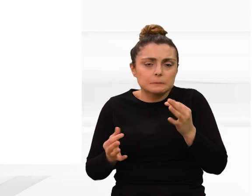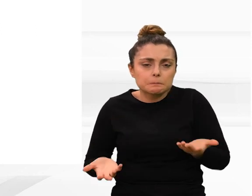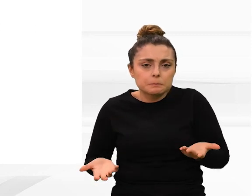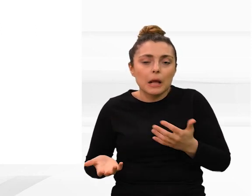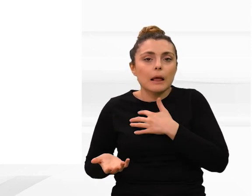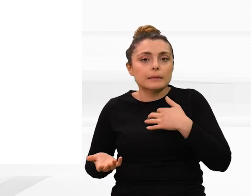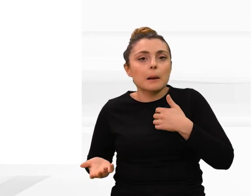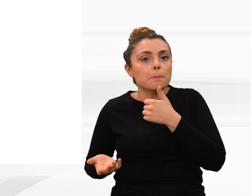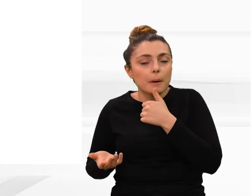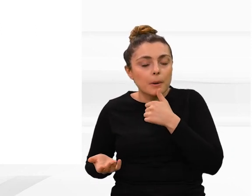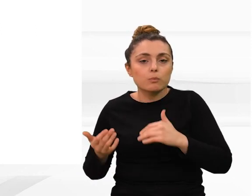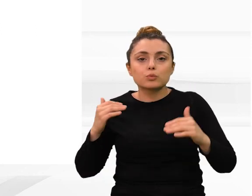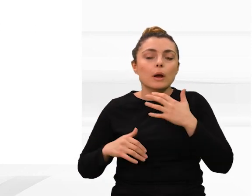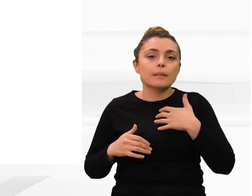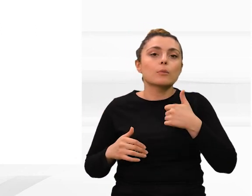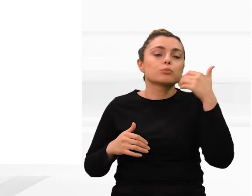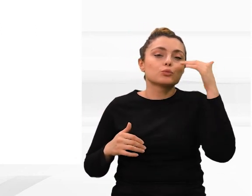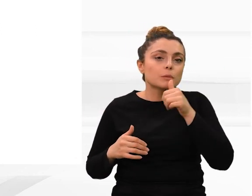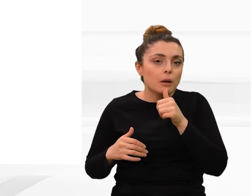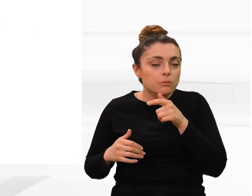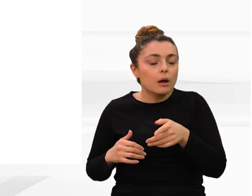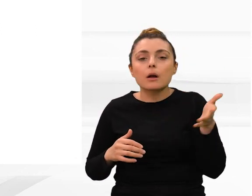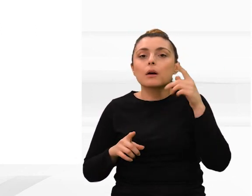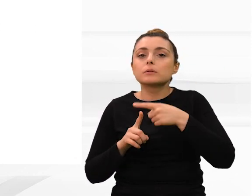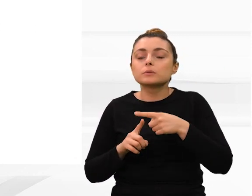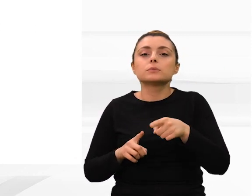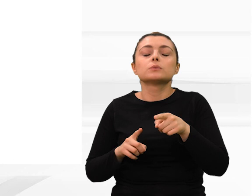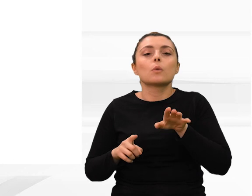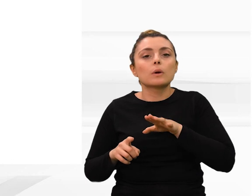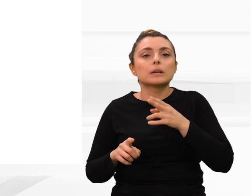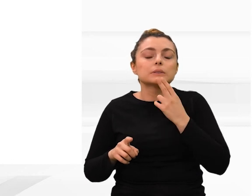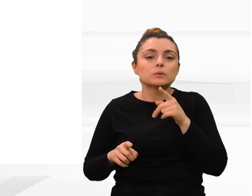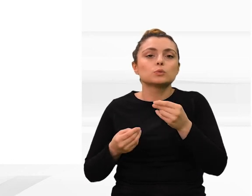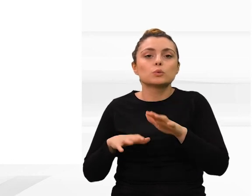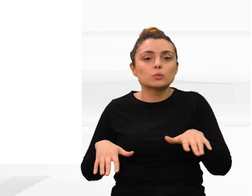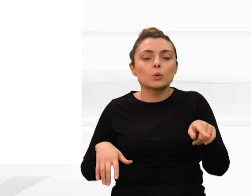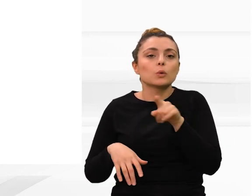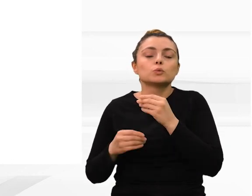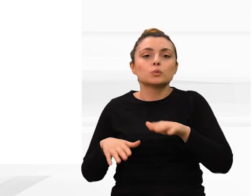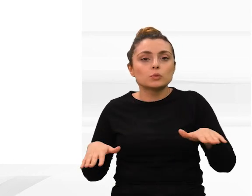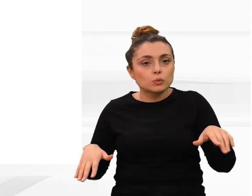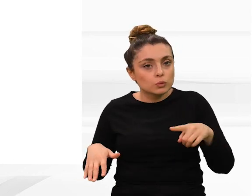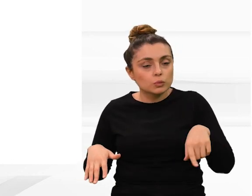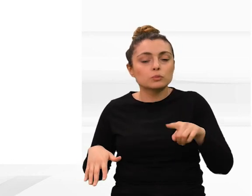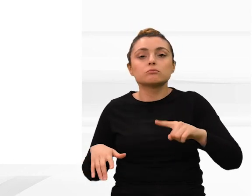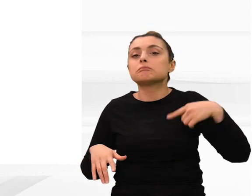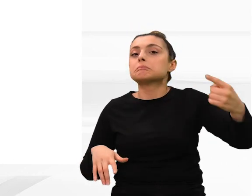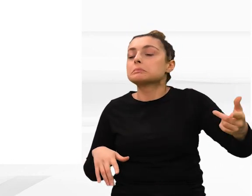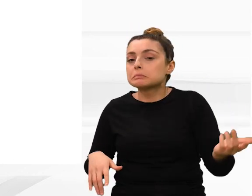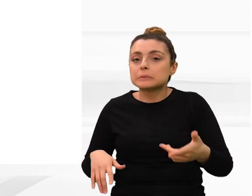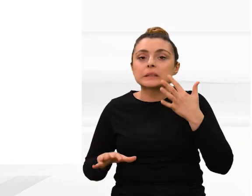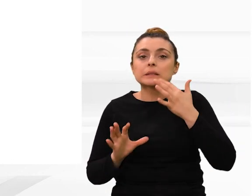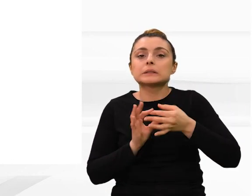anne babalar büyükanne ve büyükbabalar bunun dışında oğul kız Onların çocukları Onların çocukları Bunun dışında